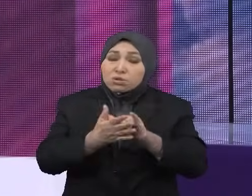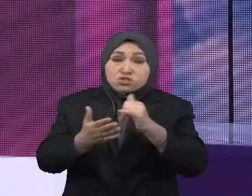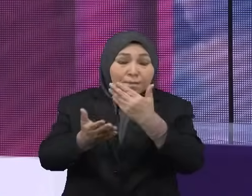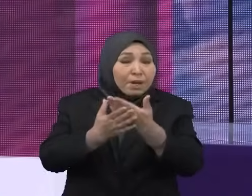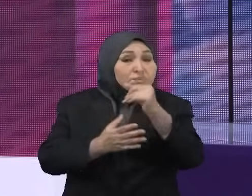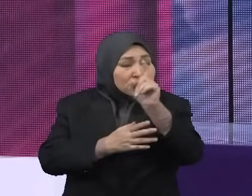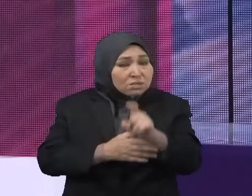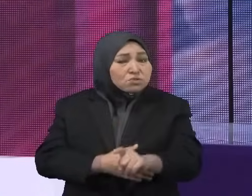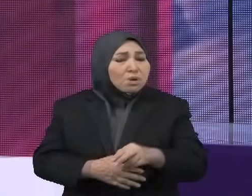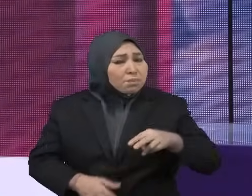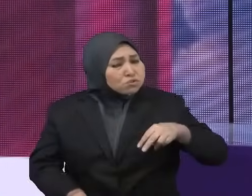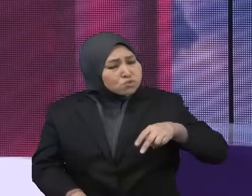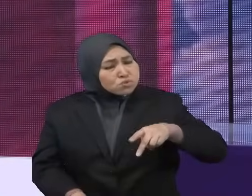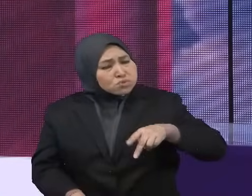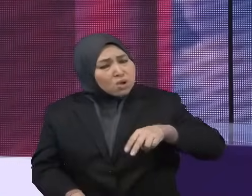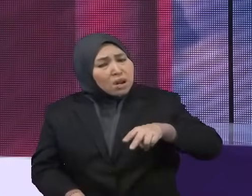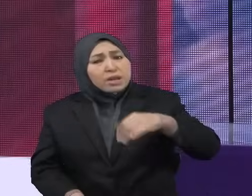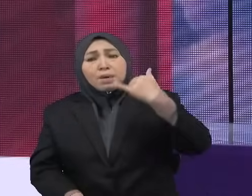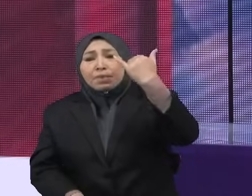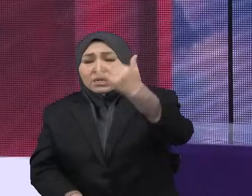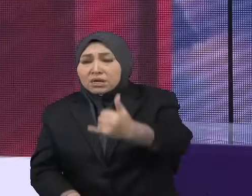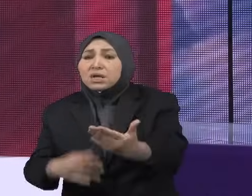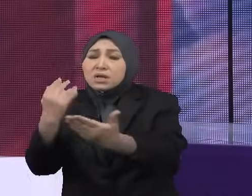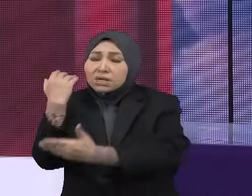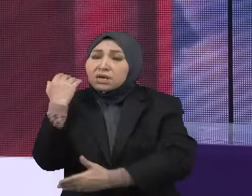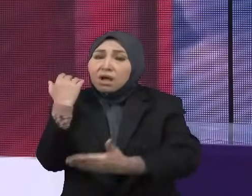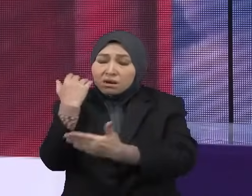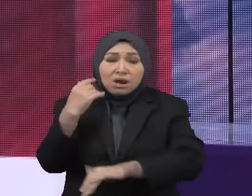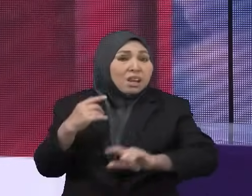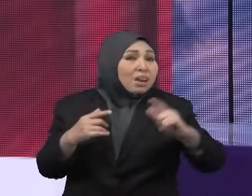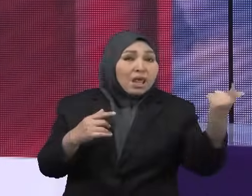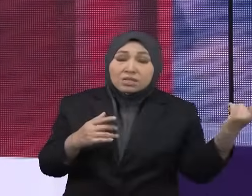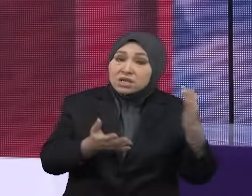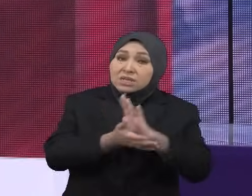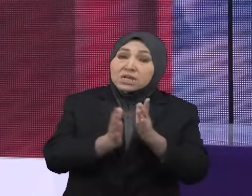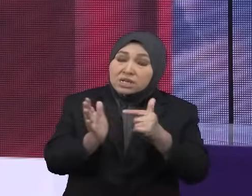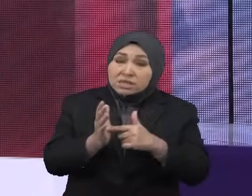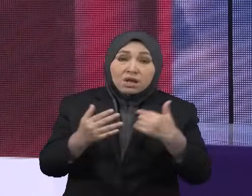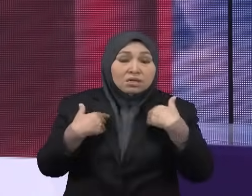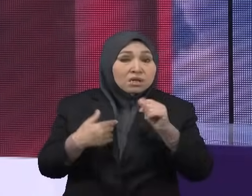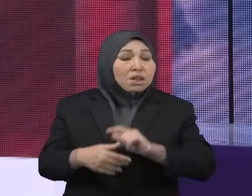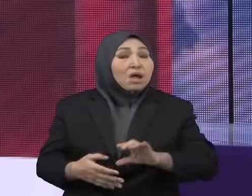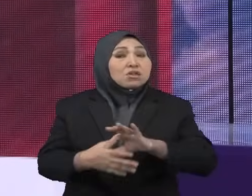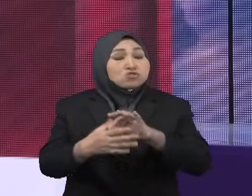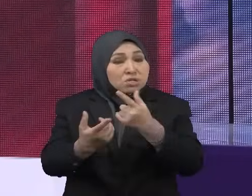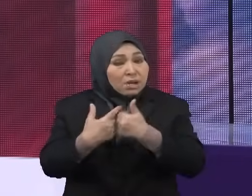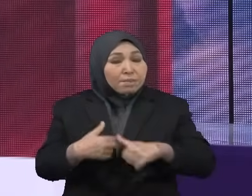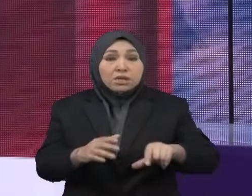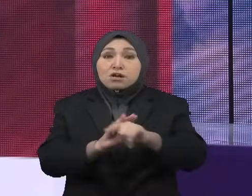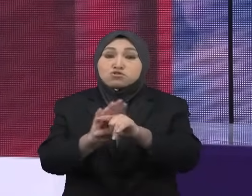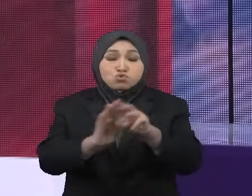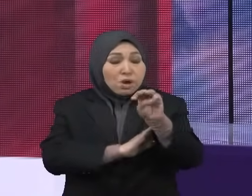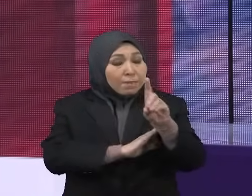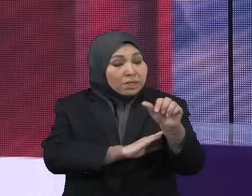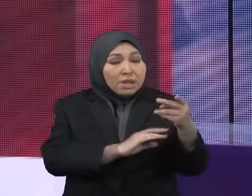kena berjalan dan pergi ke negara lain, maka ini adalah isi daripada Suratul